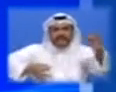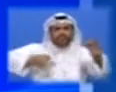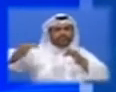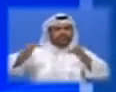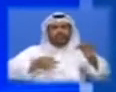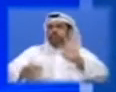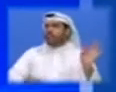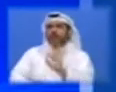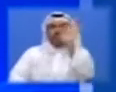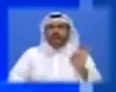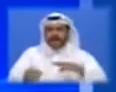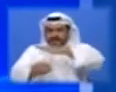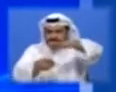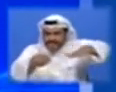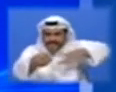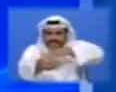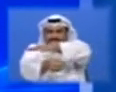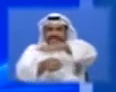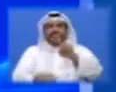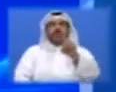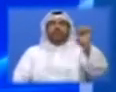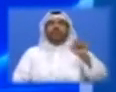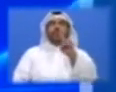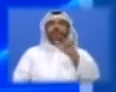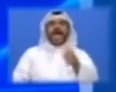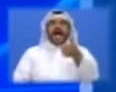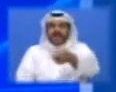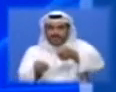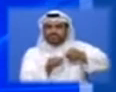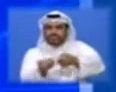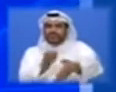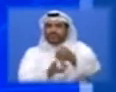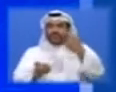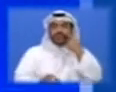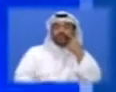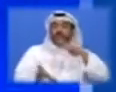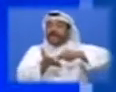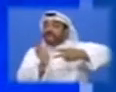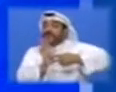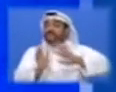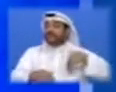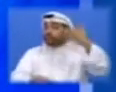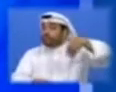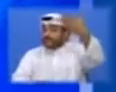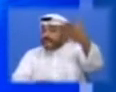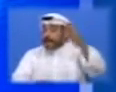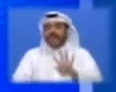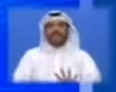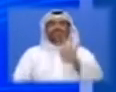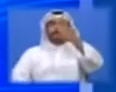بوبيان متضمنا تقييم الوضع في المشروع والاجراءات المطلوب اتخاذها للمضي قدما في المشروع